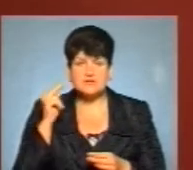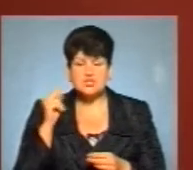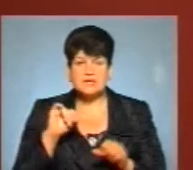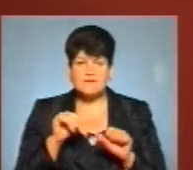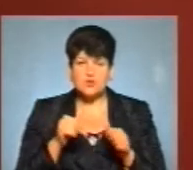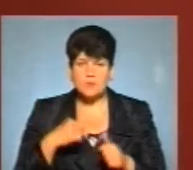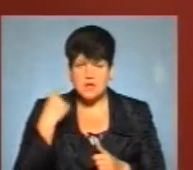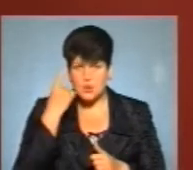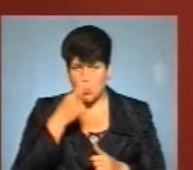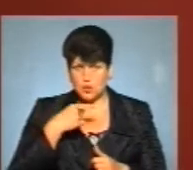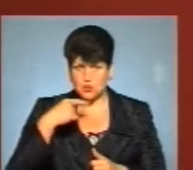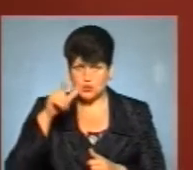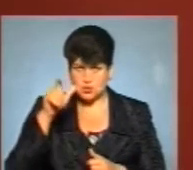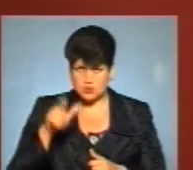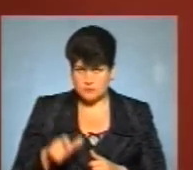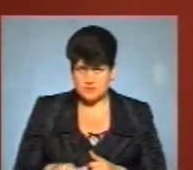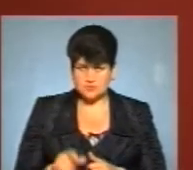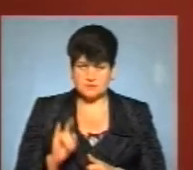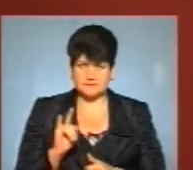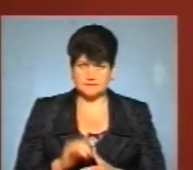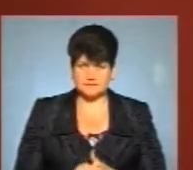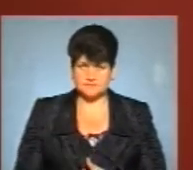формування особистості українця і українки?